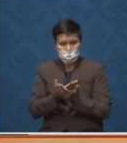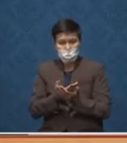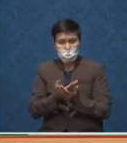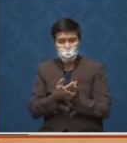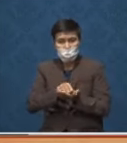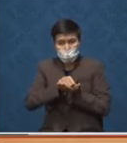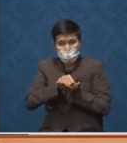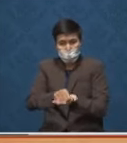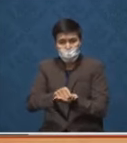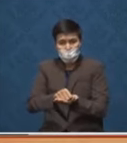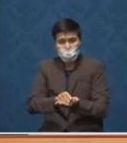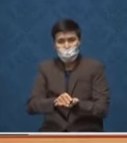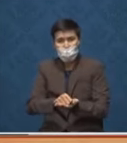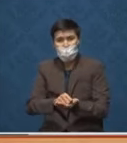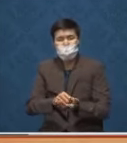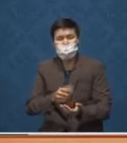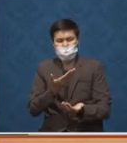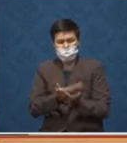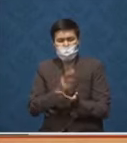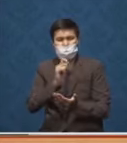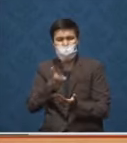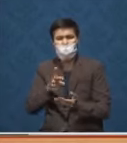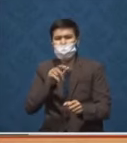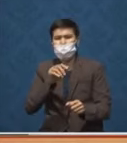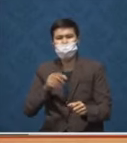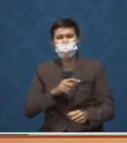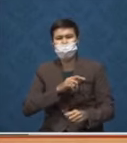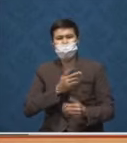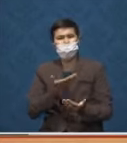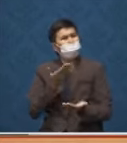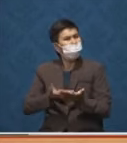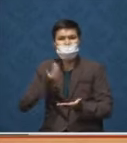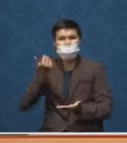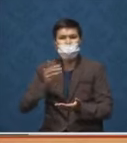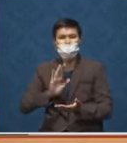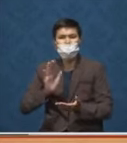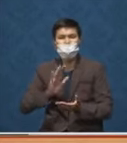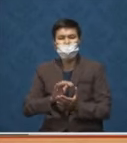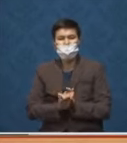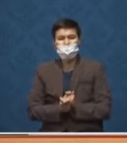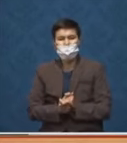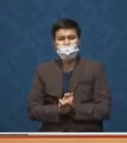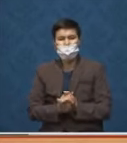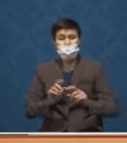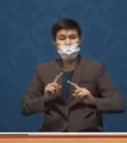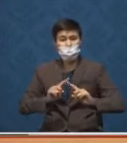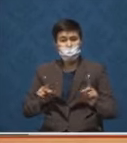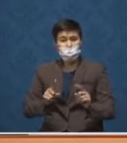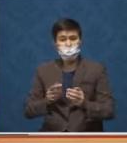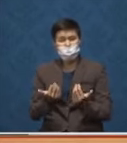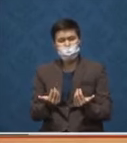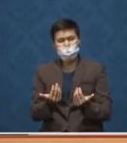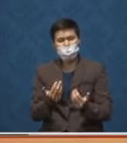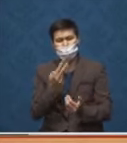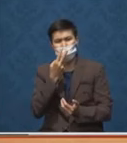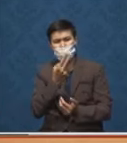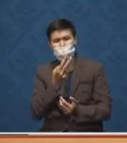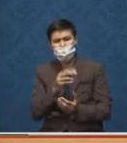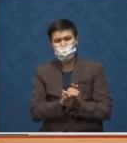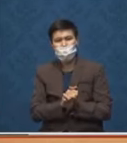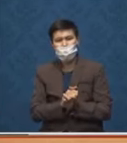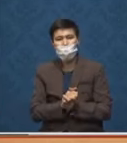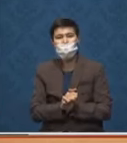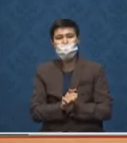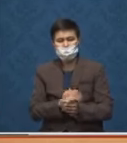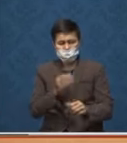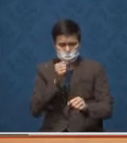แพงเพื่อส่งเสริมทั้งทางฝั่งผู้ประกอบการแล้วก็ทางฝั่งผู้บริโภคแต่ปรากฏว่าเมื่อเทียบกับค่าแรงขั้นต่ำ